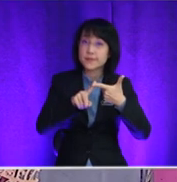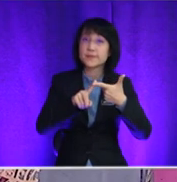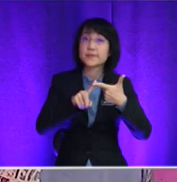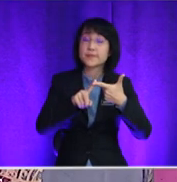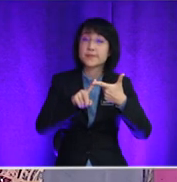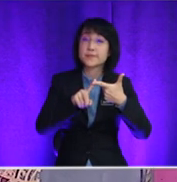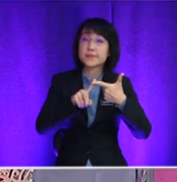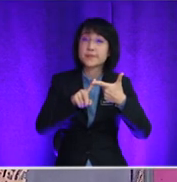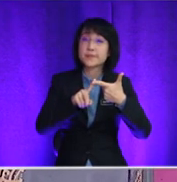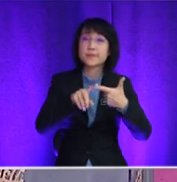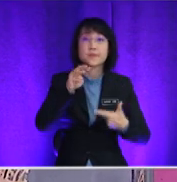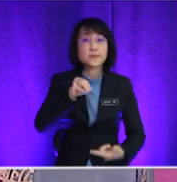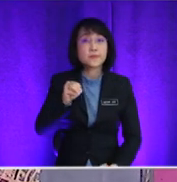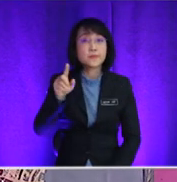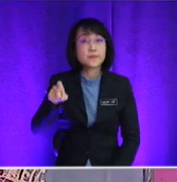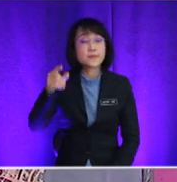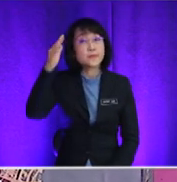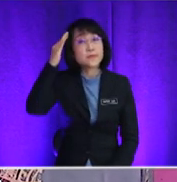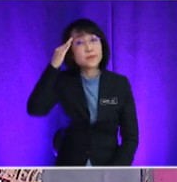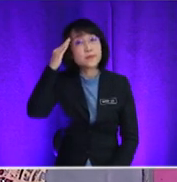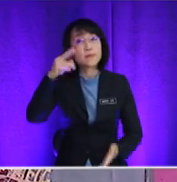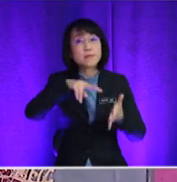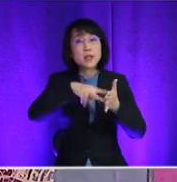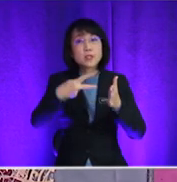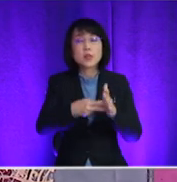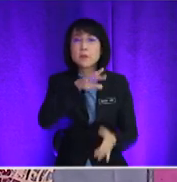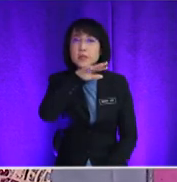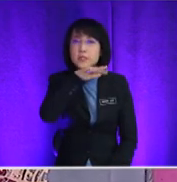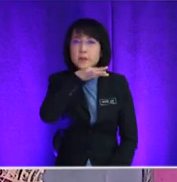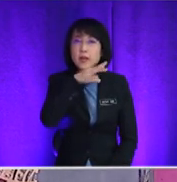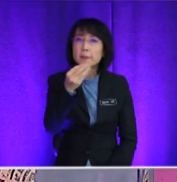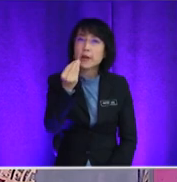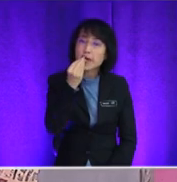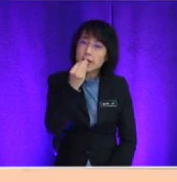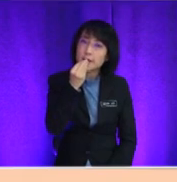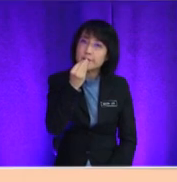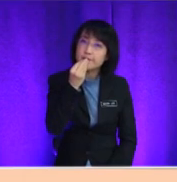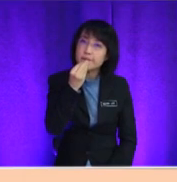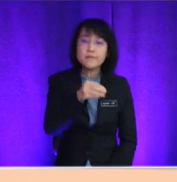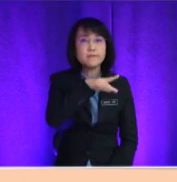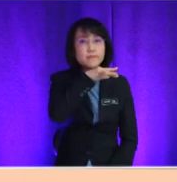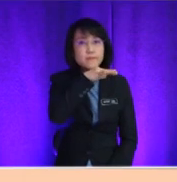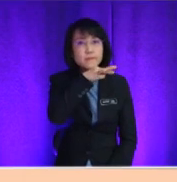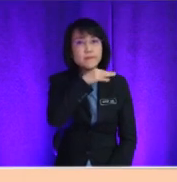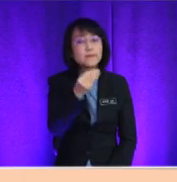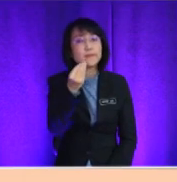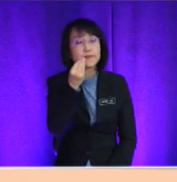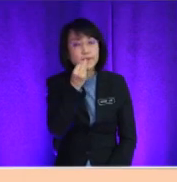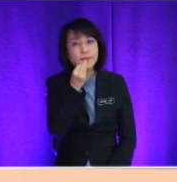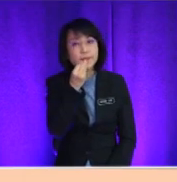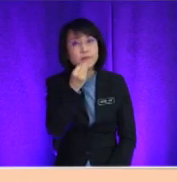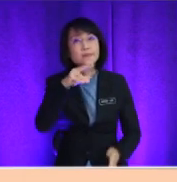yang murid ketahuan Apa maksud pencemaran makanan jadi pencemaran makanan itu